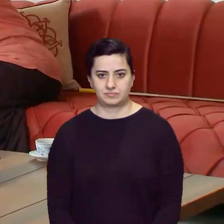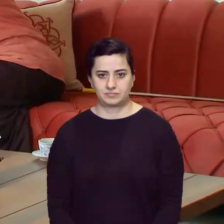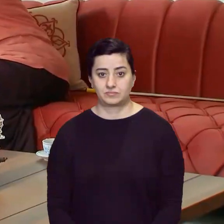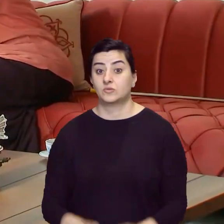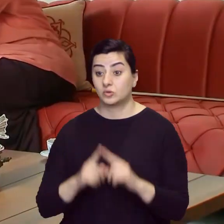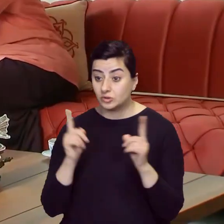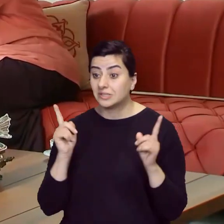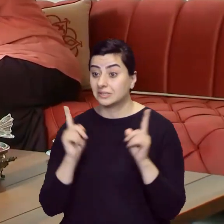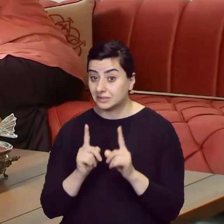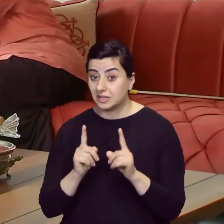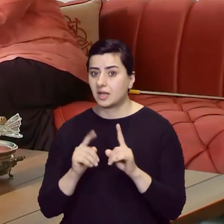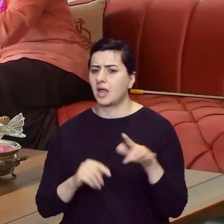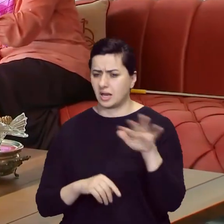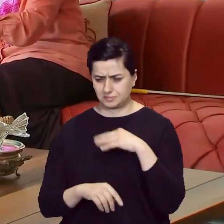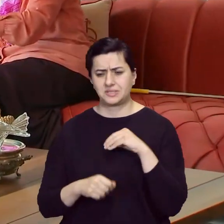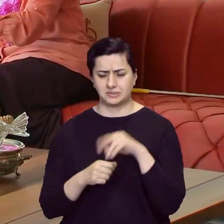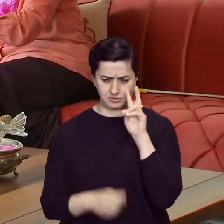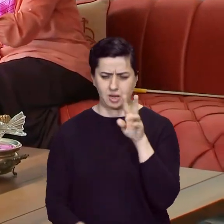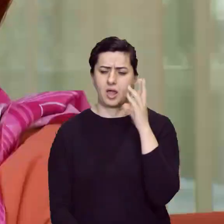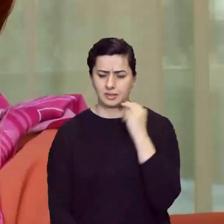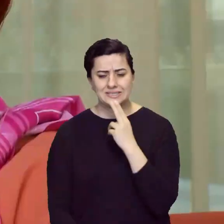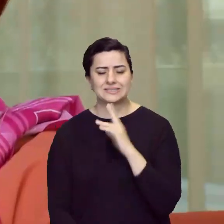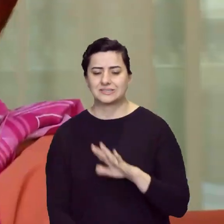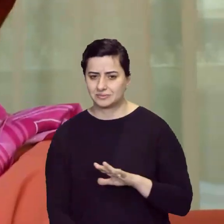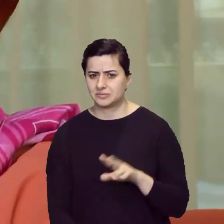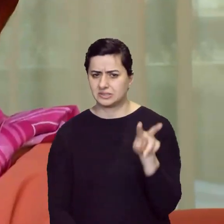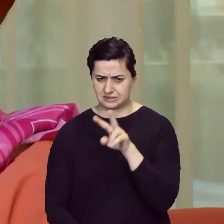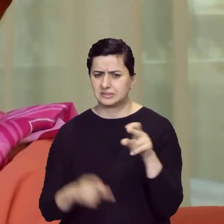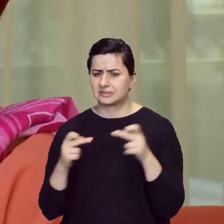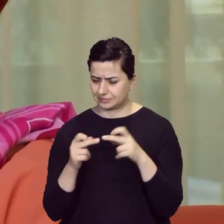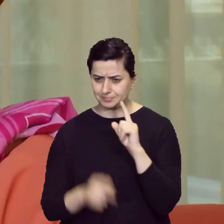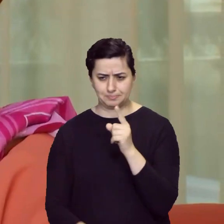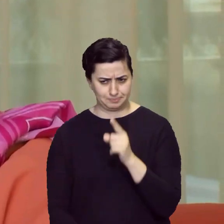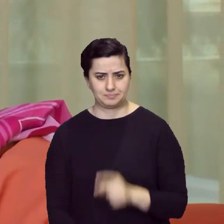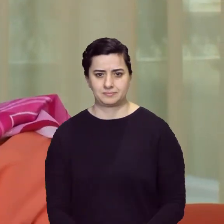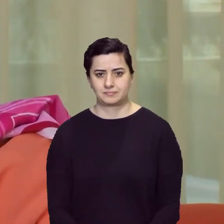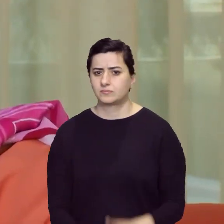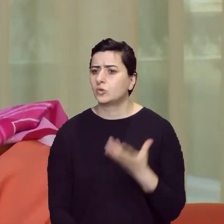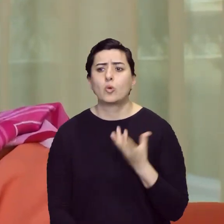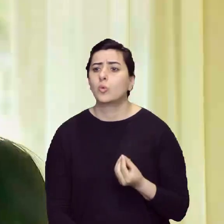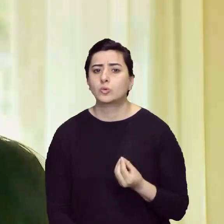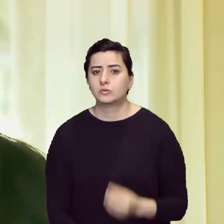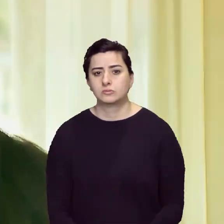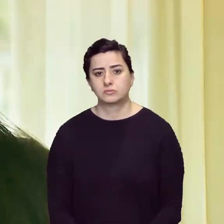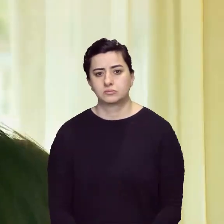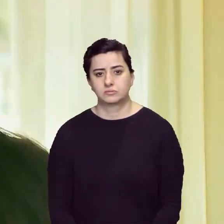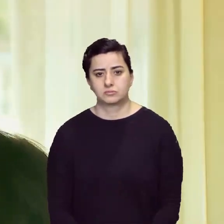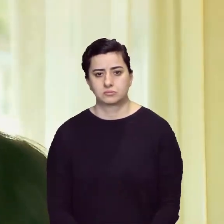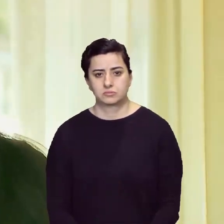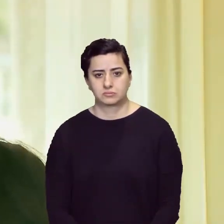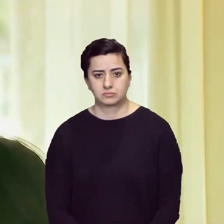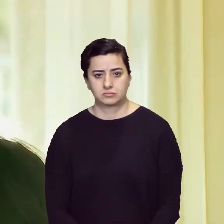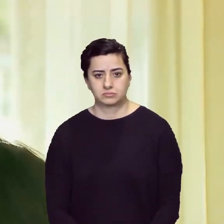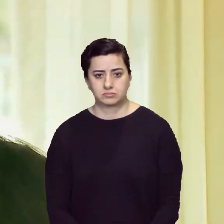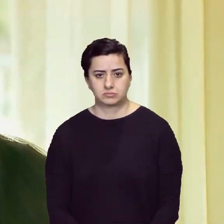Uzun lafın kısası. Ben her şeyi anladım güzel kızım. Siz kavga ettiniz değil mi? Ne oldu?